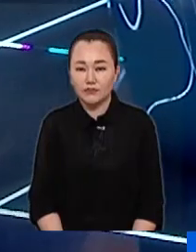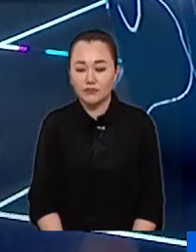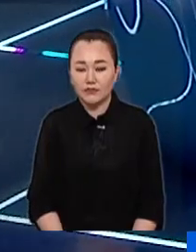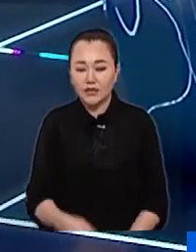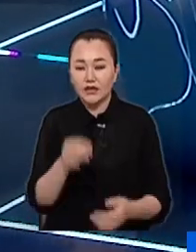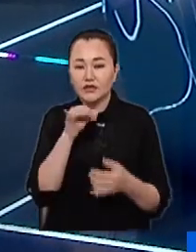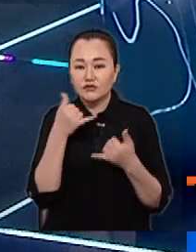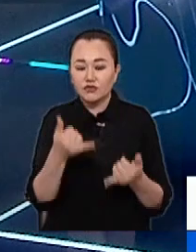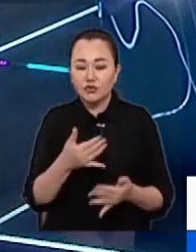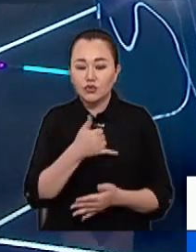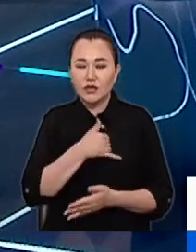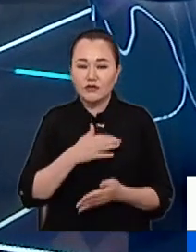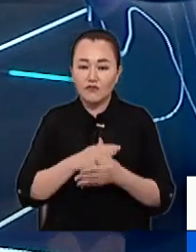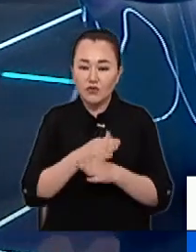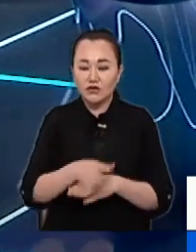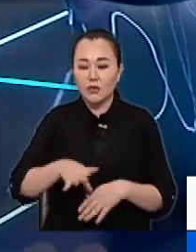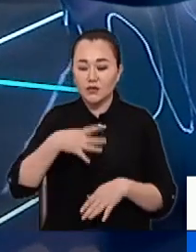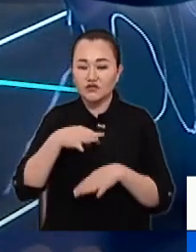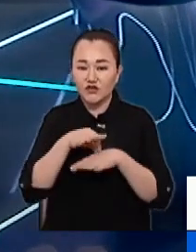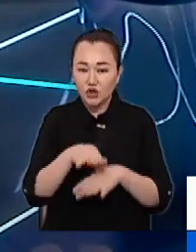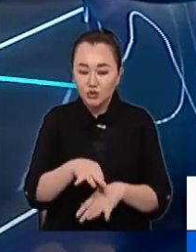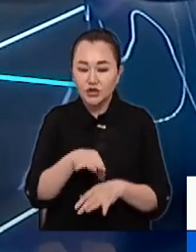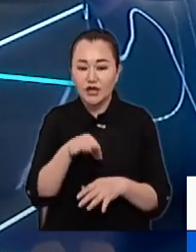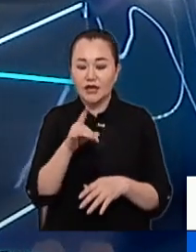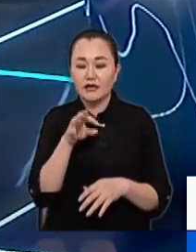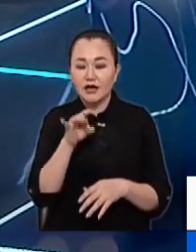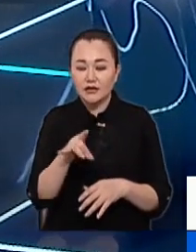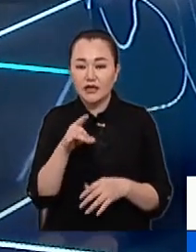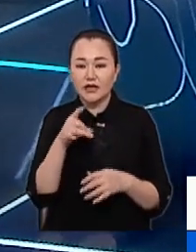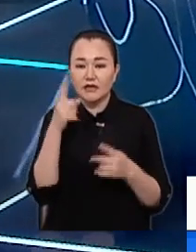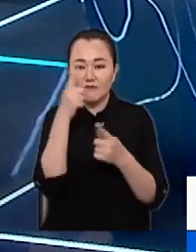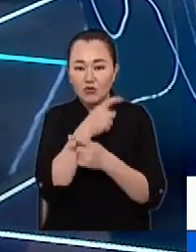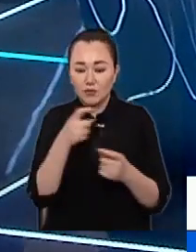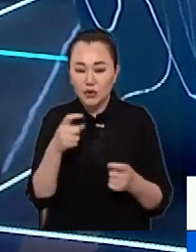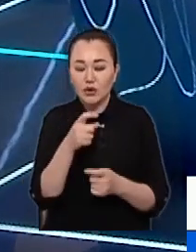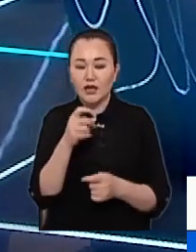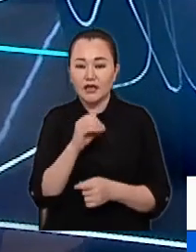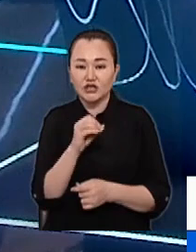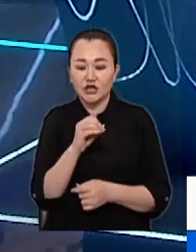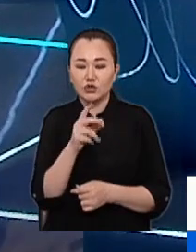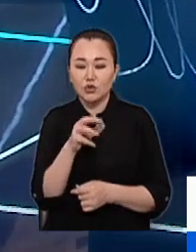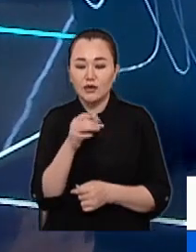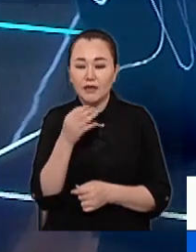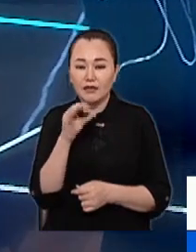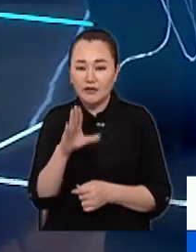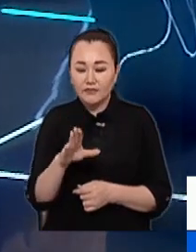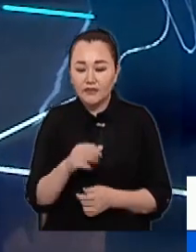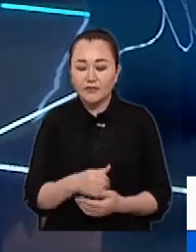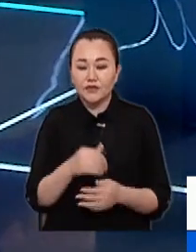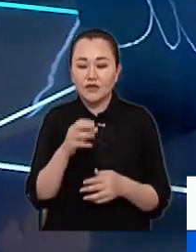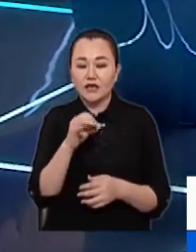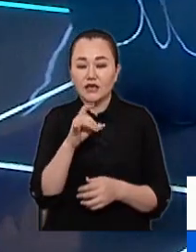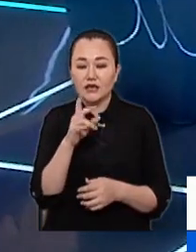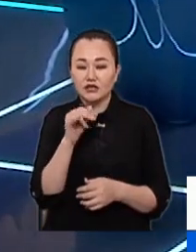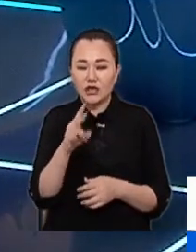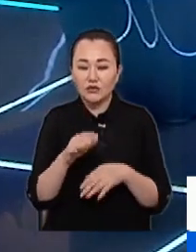И сегодня у нас в гостях бывший ведущий и редактор Информбюро Ержан Сулейменов. Ержан,